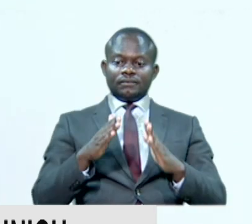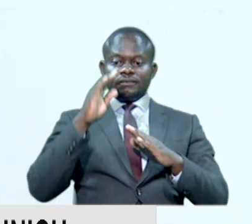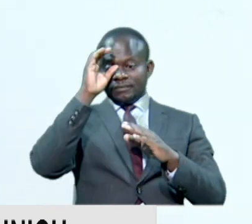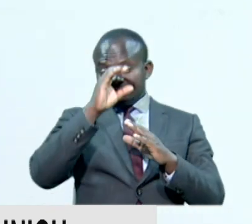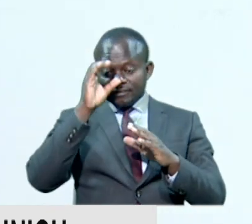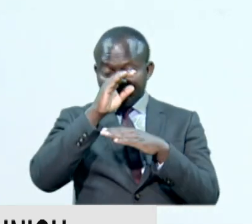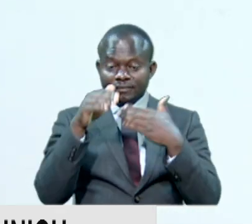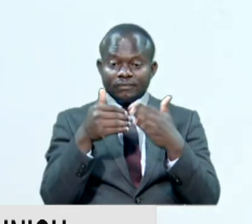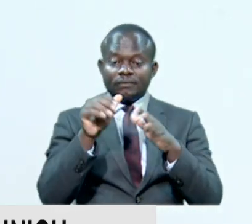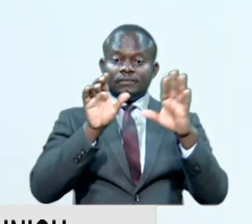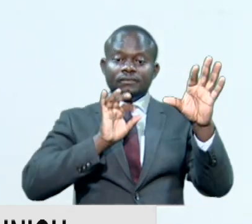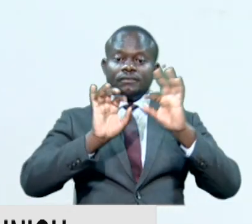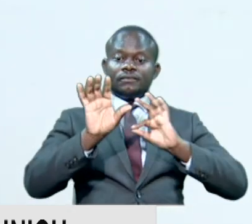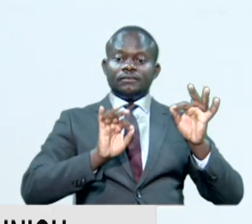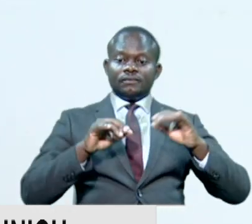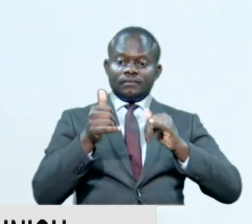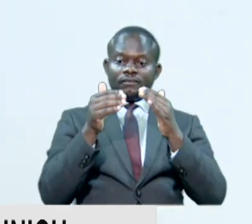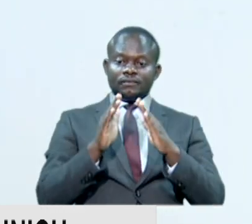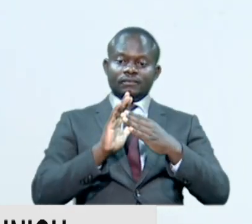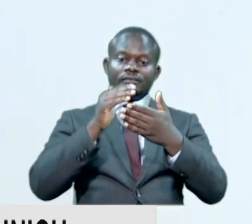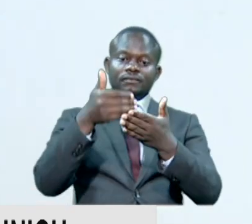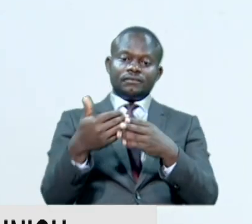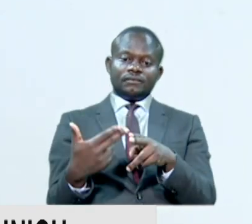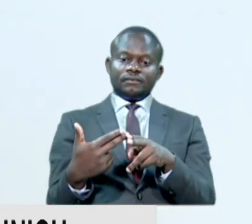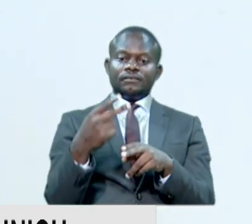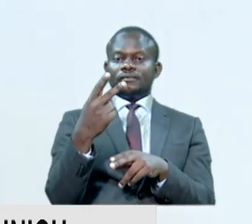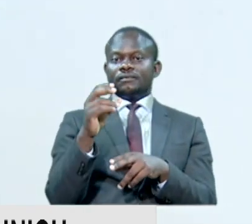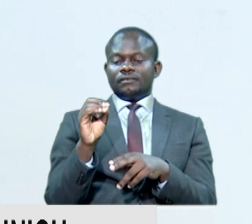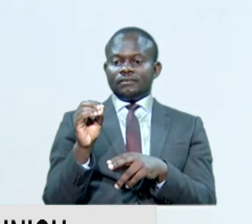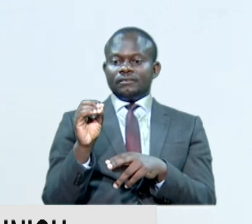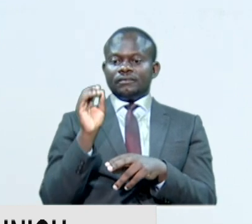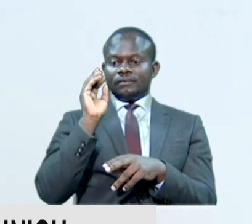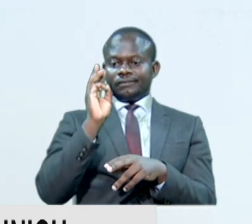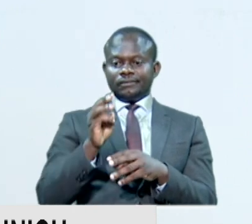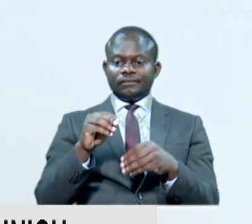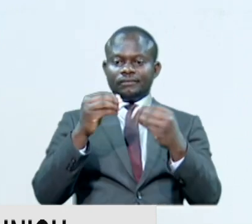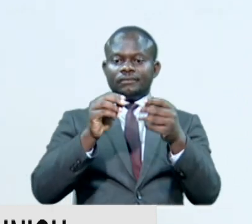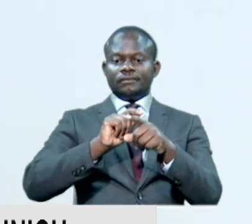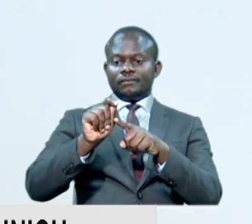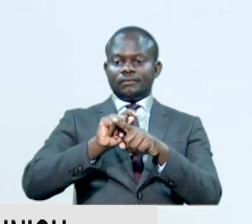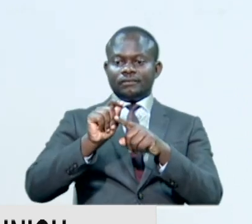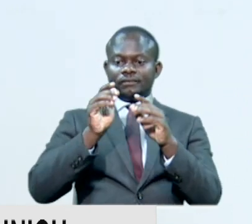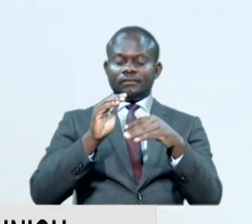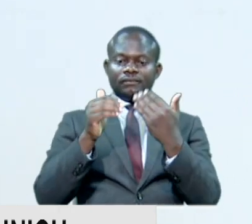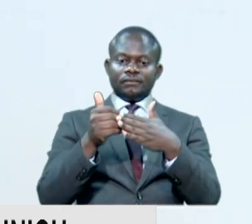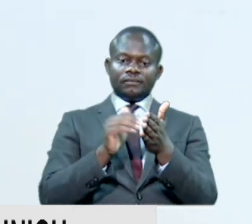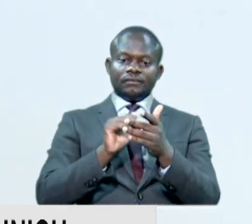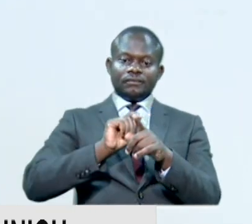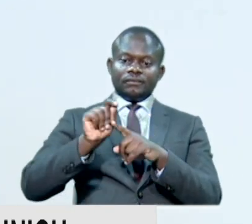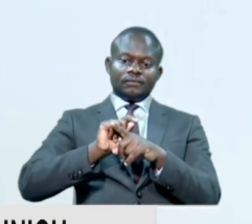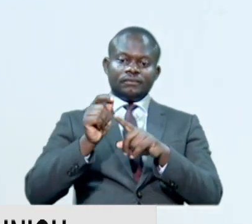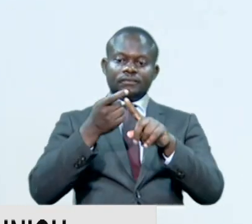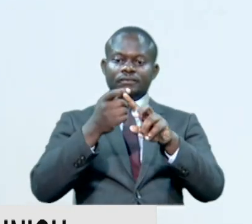gushaka guhitamo abakinnyi bagera kuri 20 bazagenerwa umutoza kandi umutoza